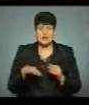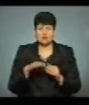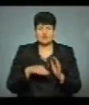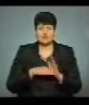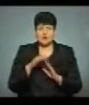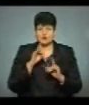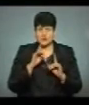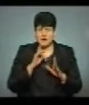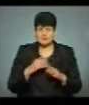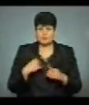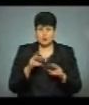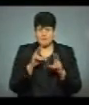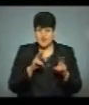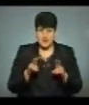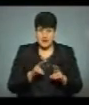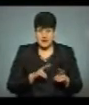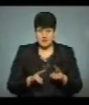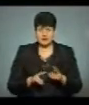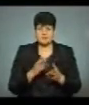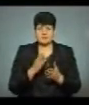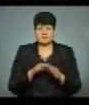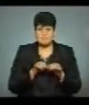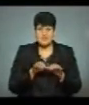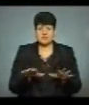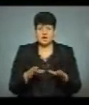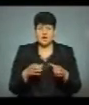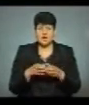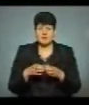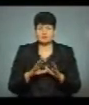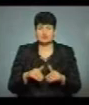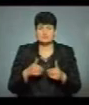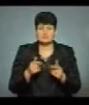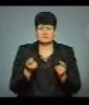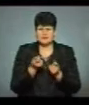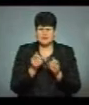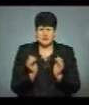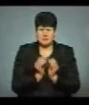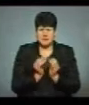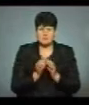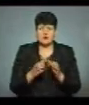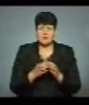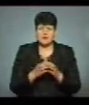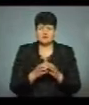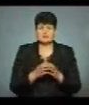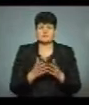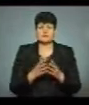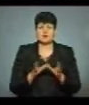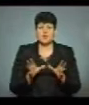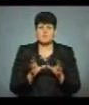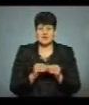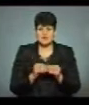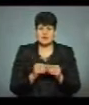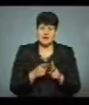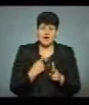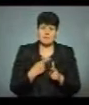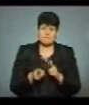Ради, нам було переглянуто мережа існуючих громад, і було запропоновано дрібним громадам розглянути можливість об'єднання, два варіанти,